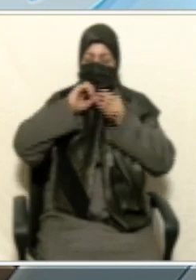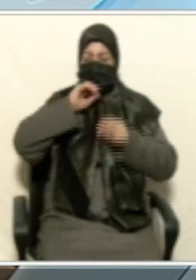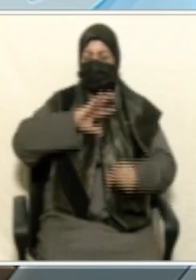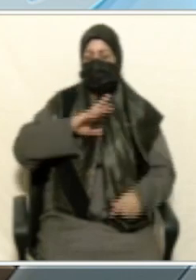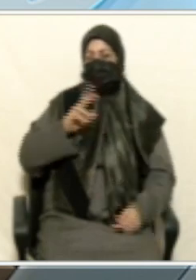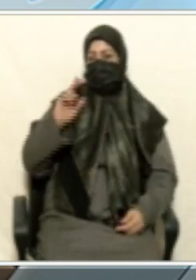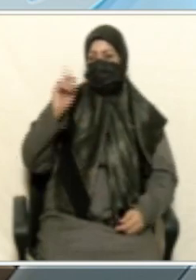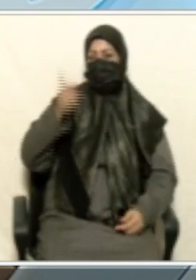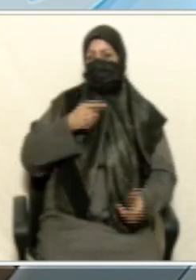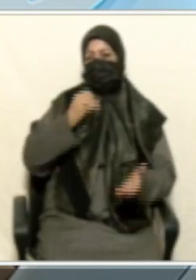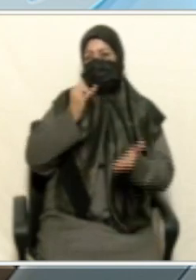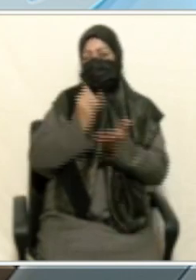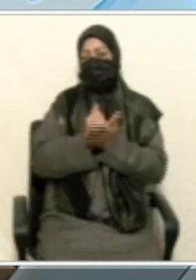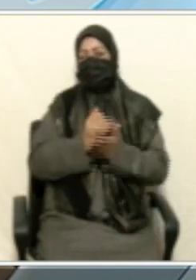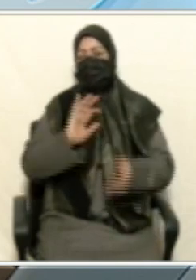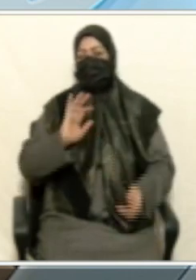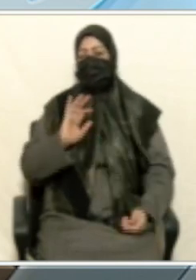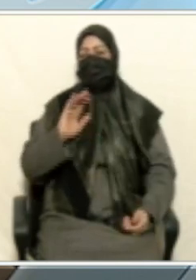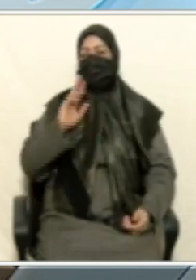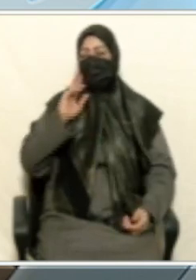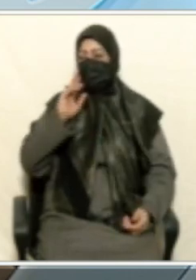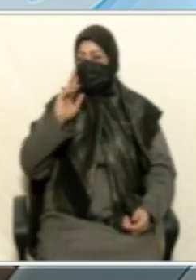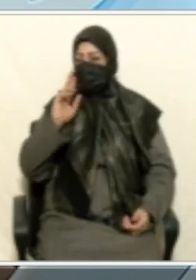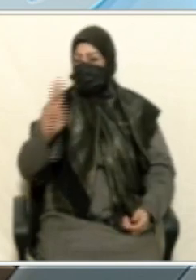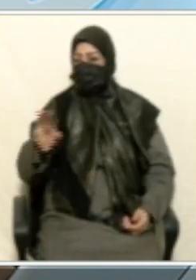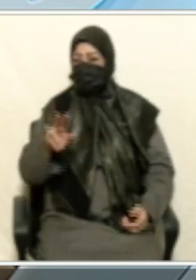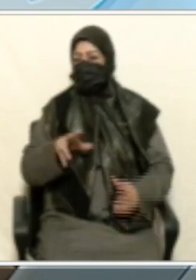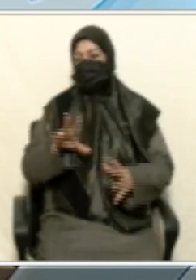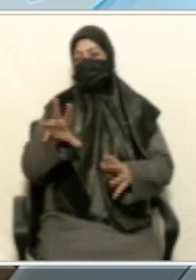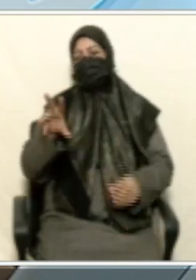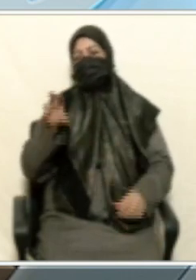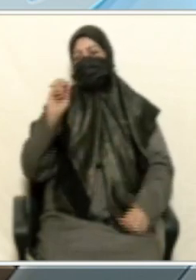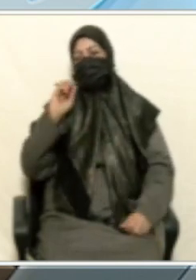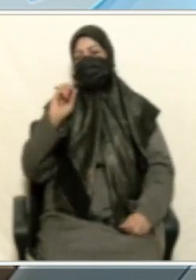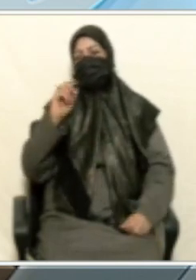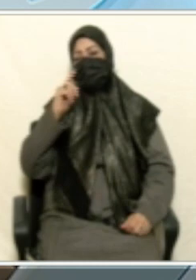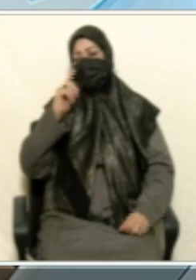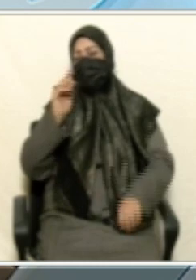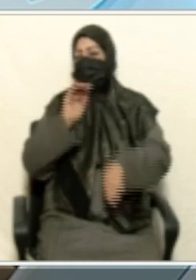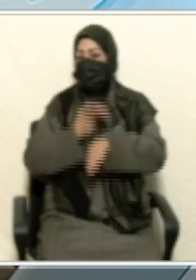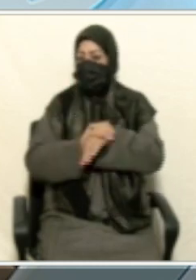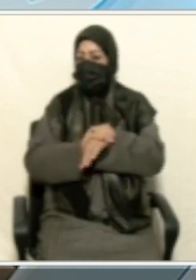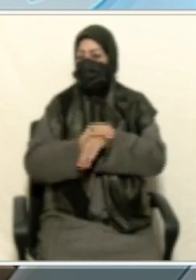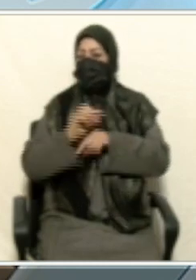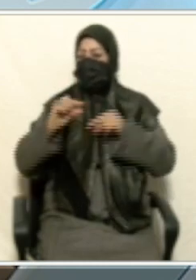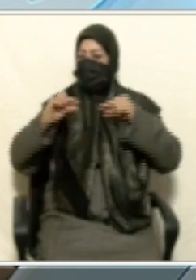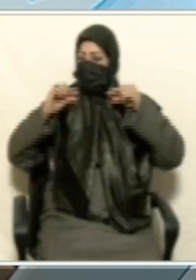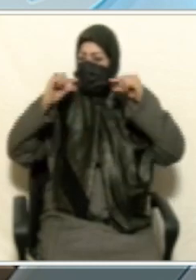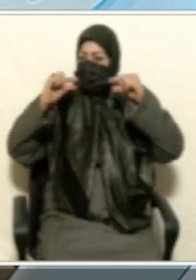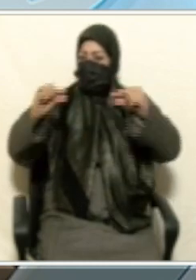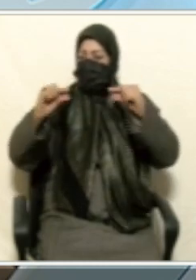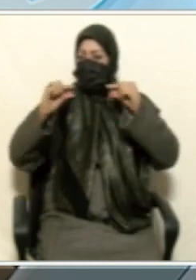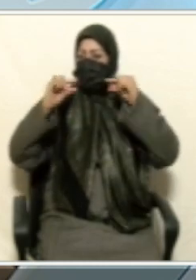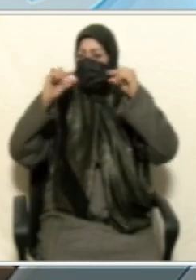تبين أنه قد سرق بأدلة ثابتة لا يمكن ردها، هذا نقول قد سرق.